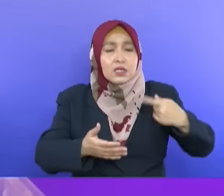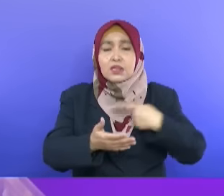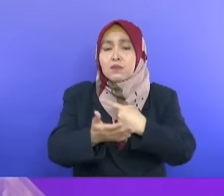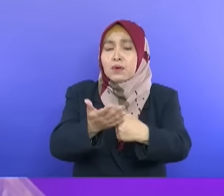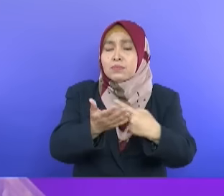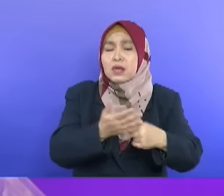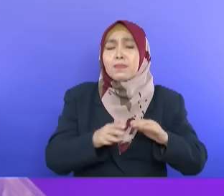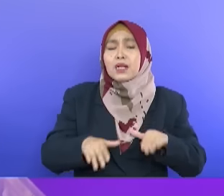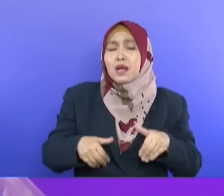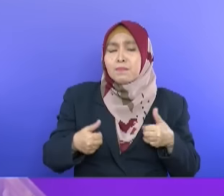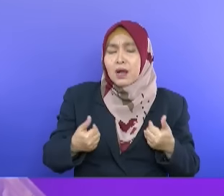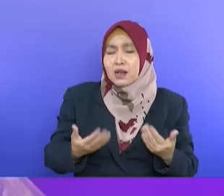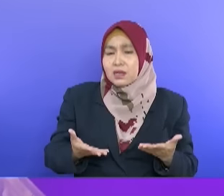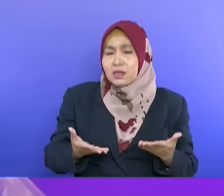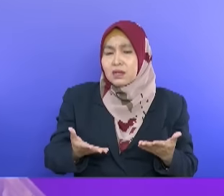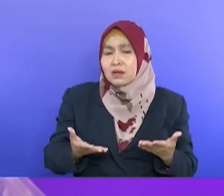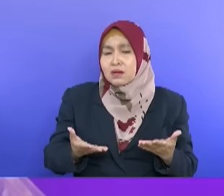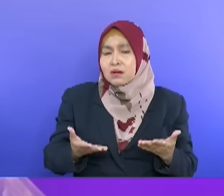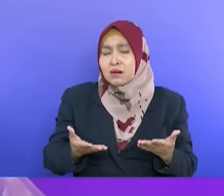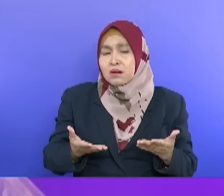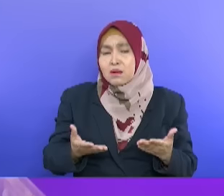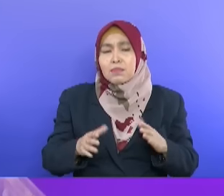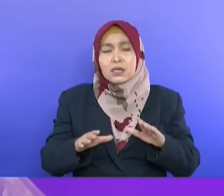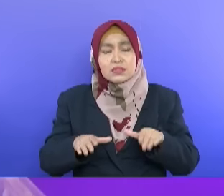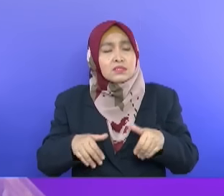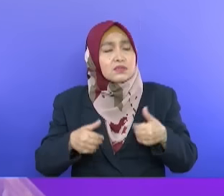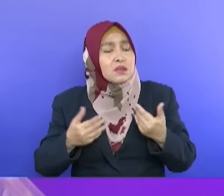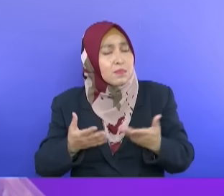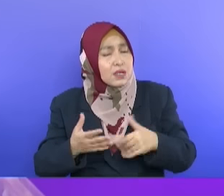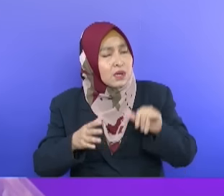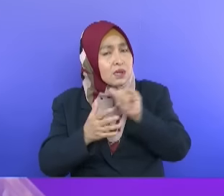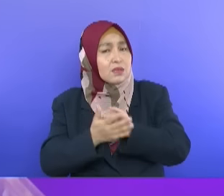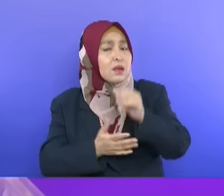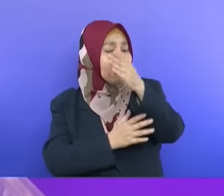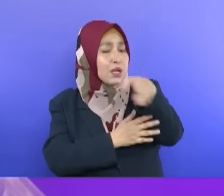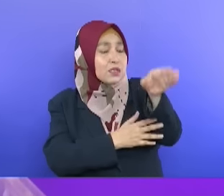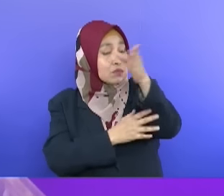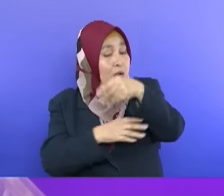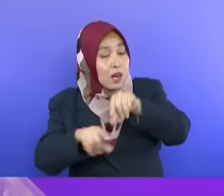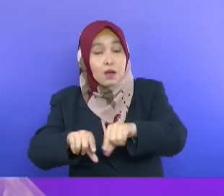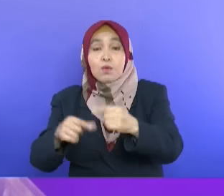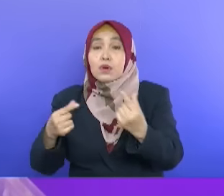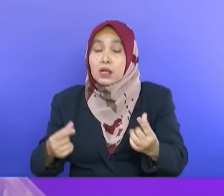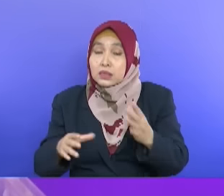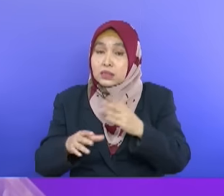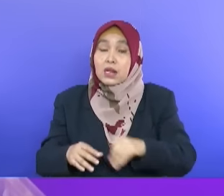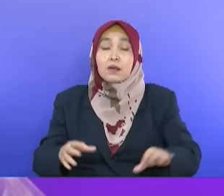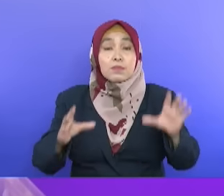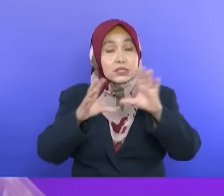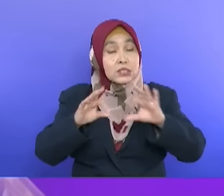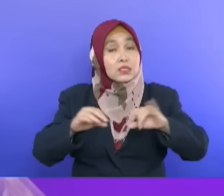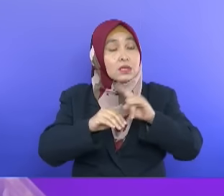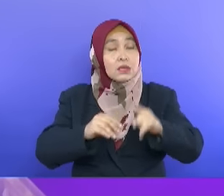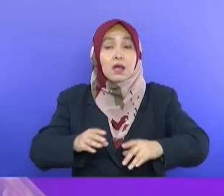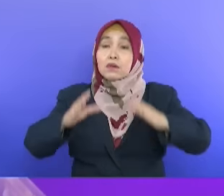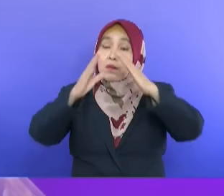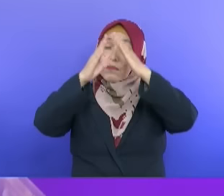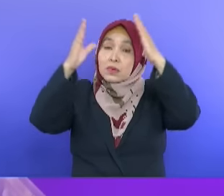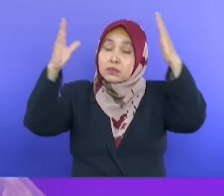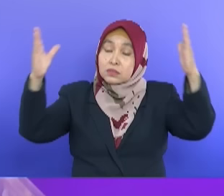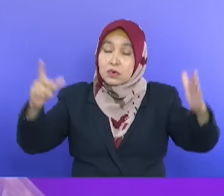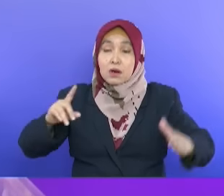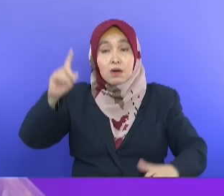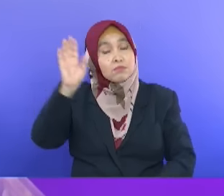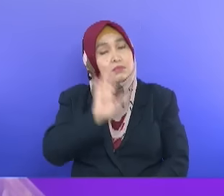tentang nasaf Mansur ya di dalam Alquran ini sendiri dan kemudian bercerita tentang kebesaran Allah dan